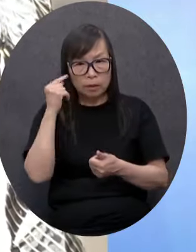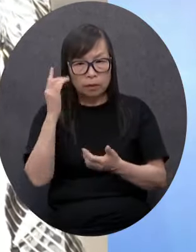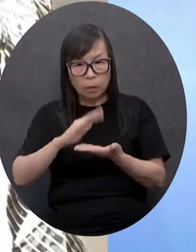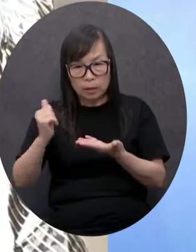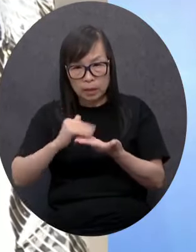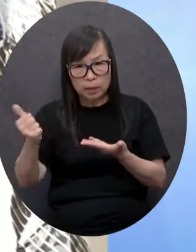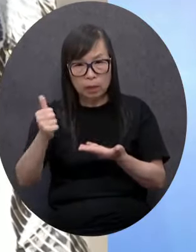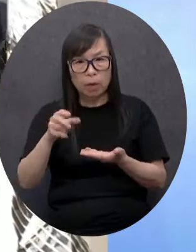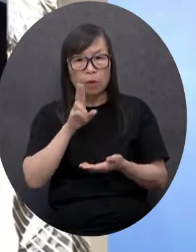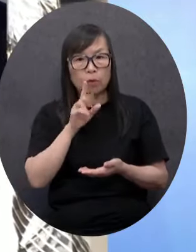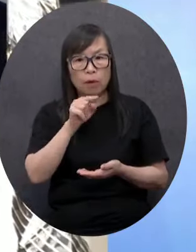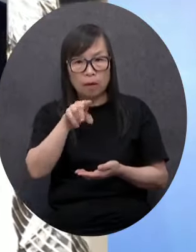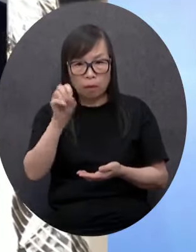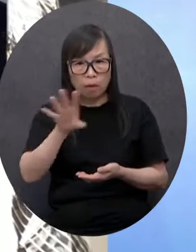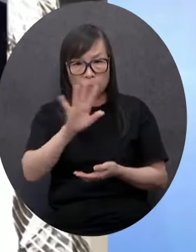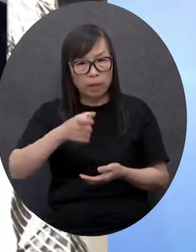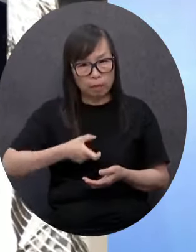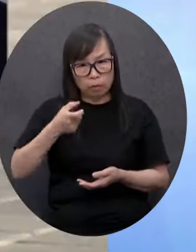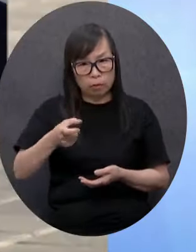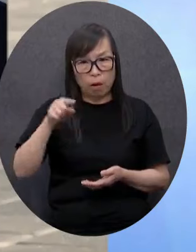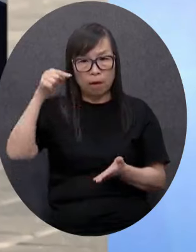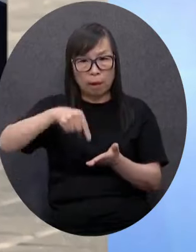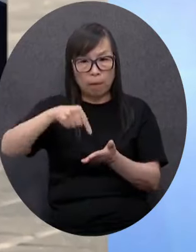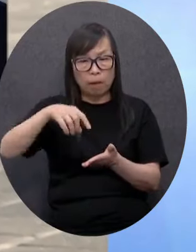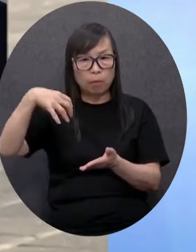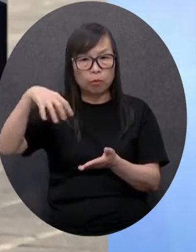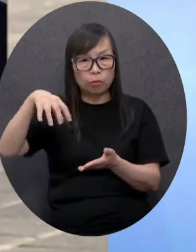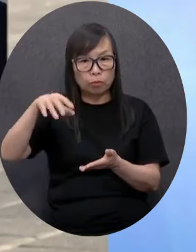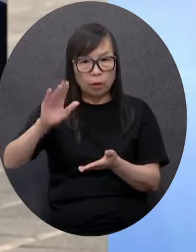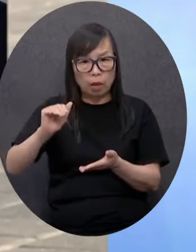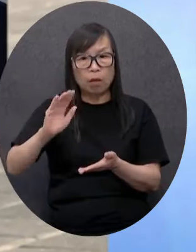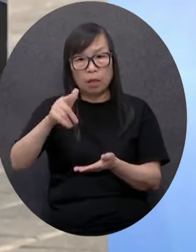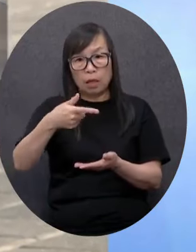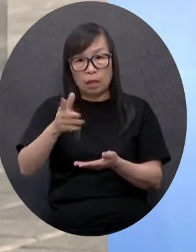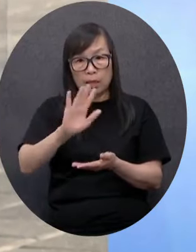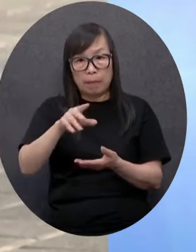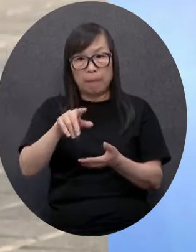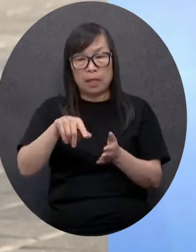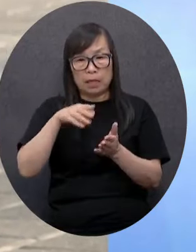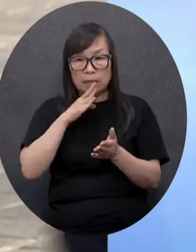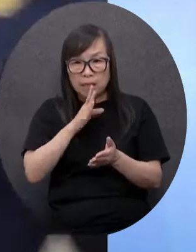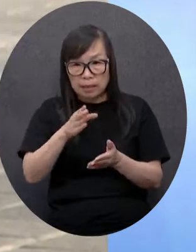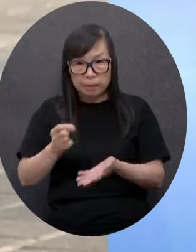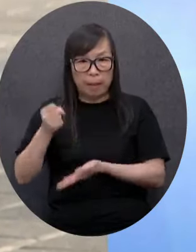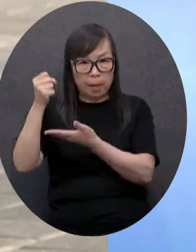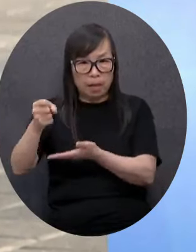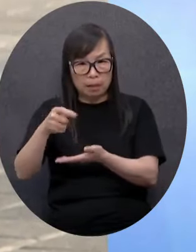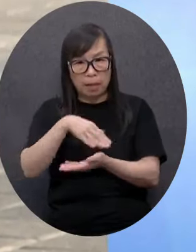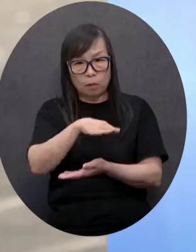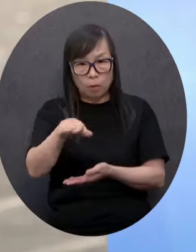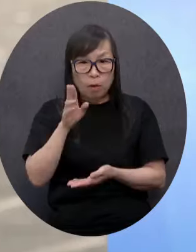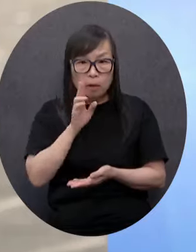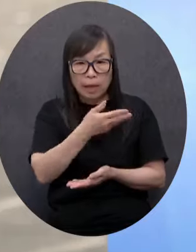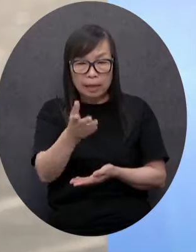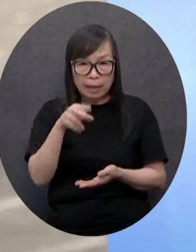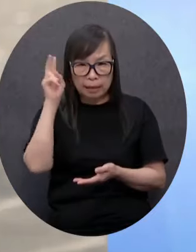显。 如果你话其实我唔使钱噶，我揿揿个钟仔嘅啫，咁当然咧呢个唔系直接嘅资助，但系大家其实你如